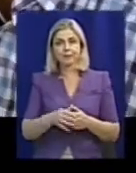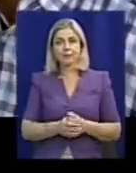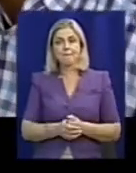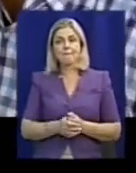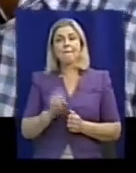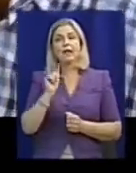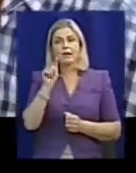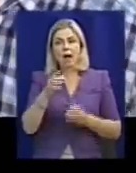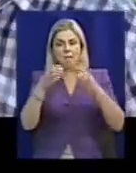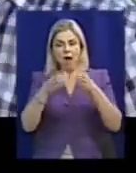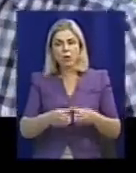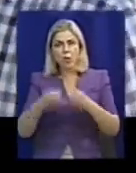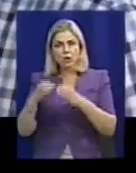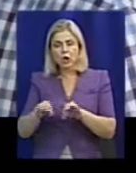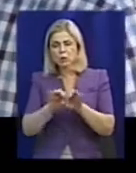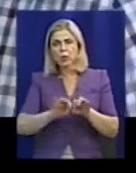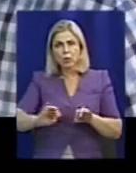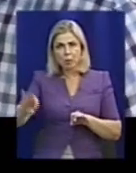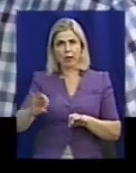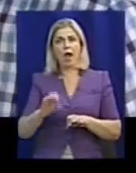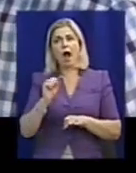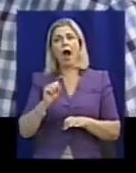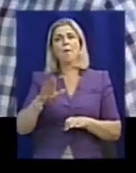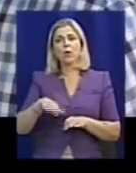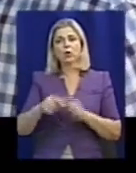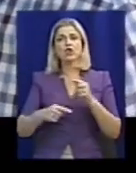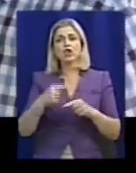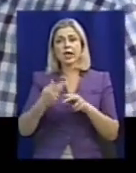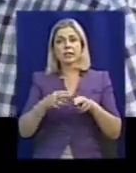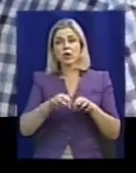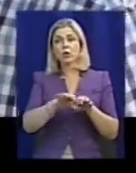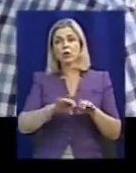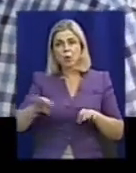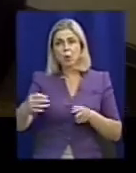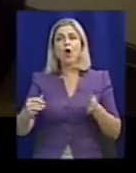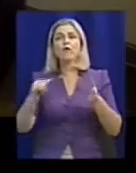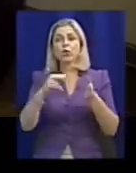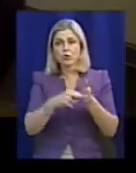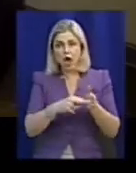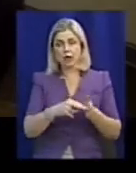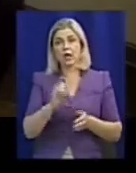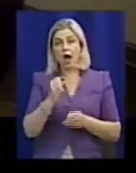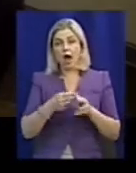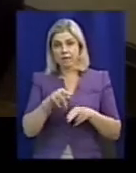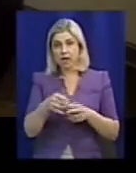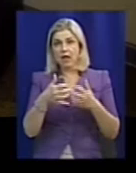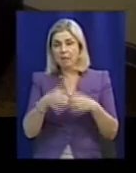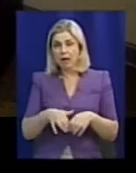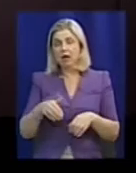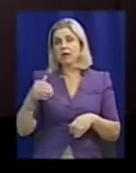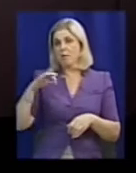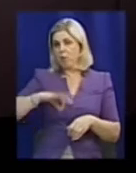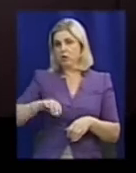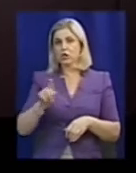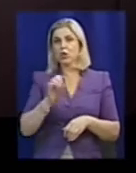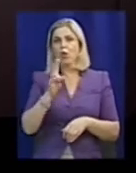станції. Там балони, трубки йдуть до відділення, потім через ці трубки підключаються. В цьому апараті переваги такі, що